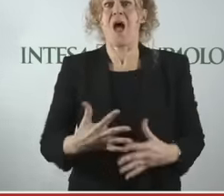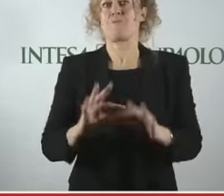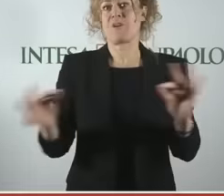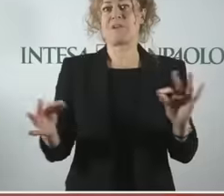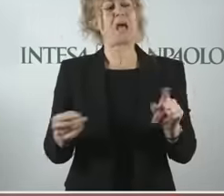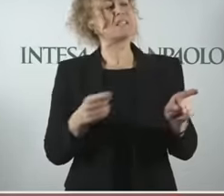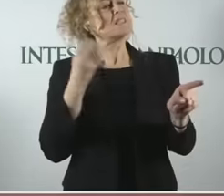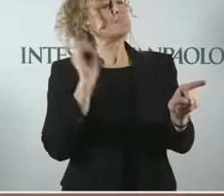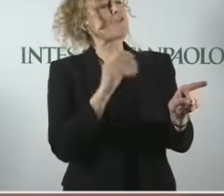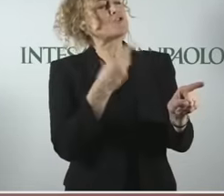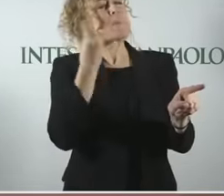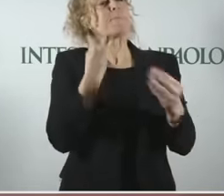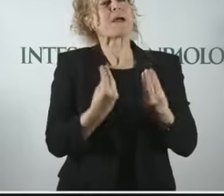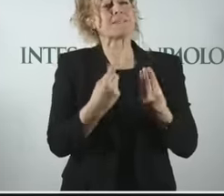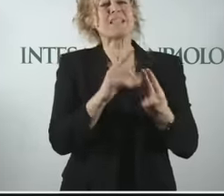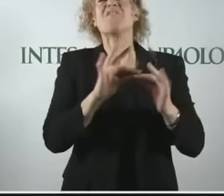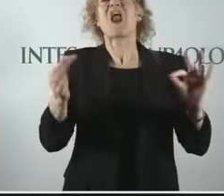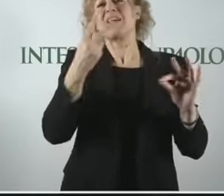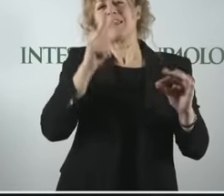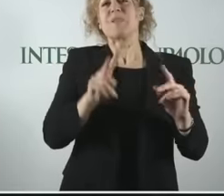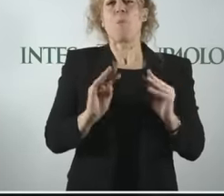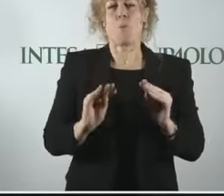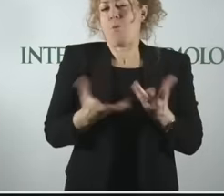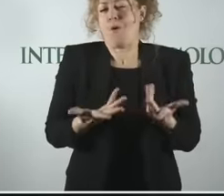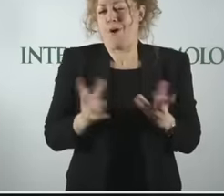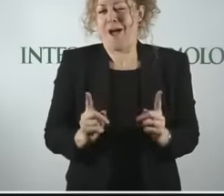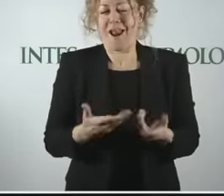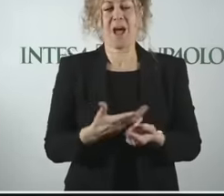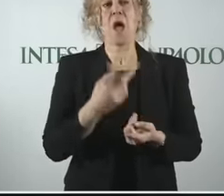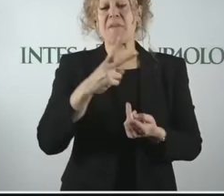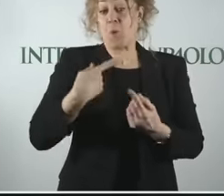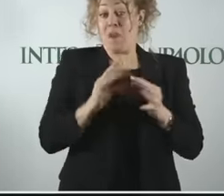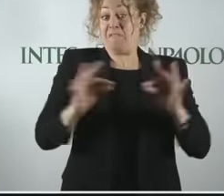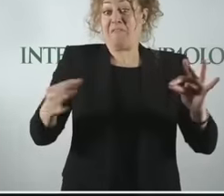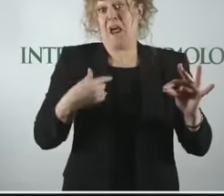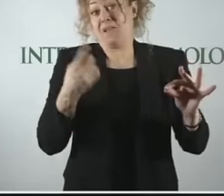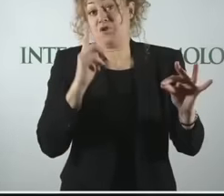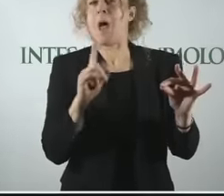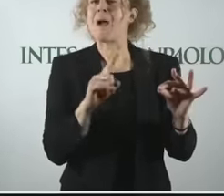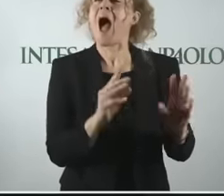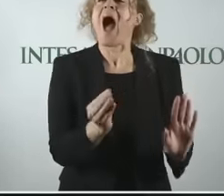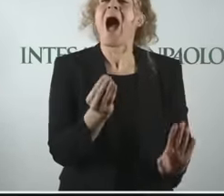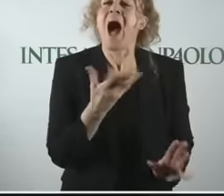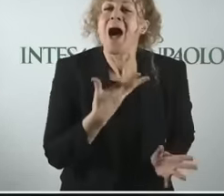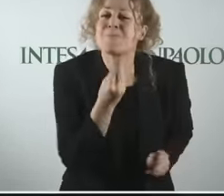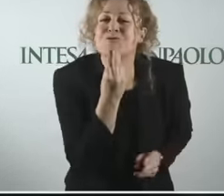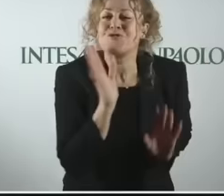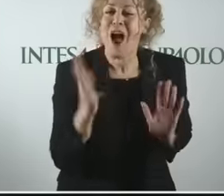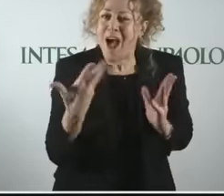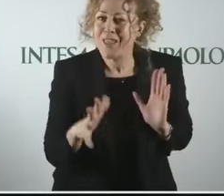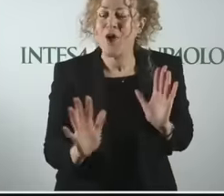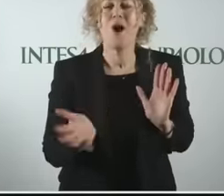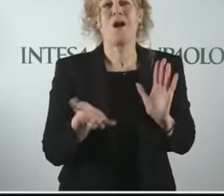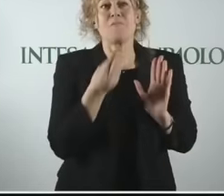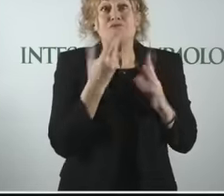indicato ma io una frase non non sono bravo in questo non saprei indicare una frase però questa cosa di hai mangiato mi fa venire in mente sì ci può